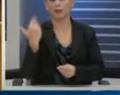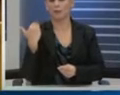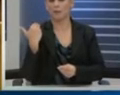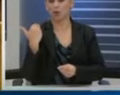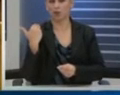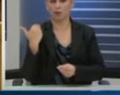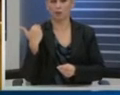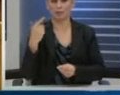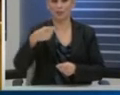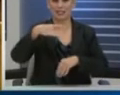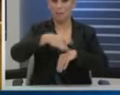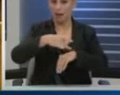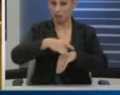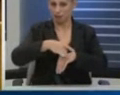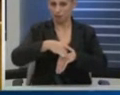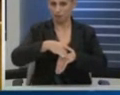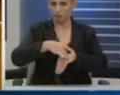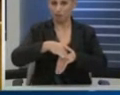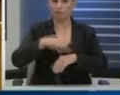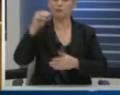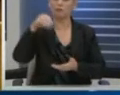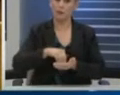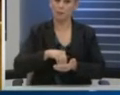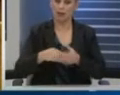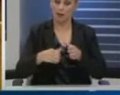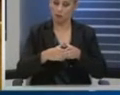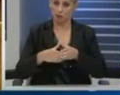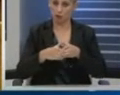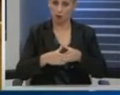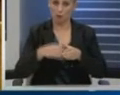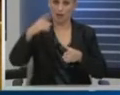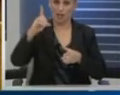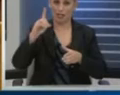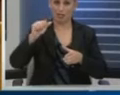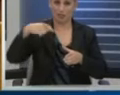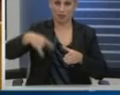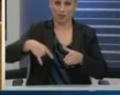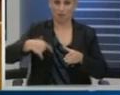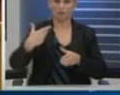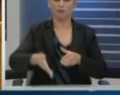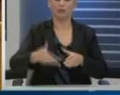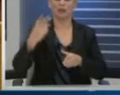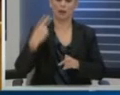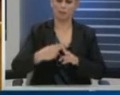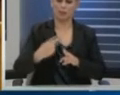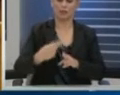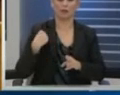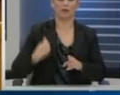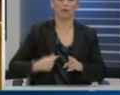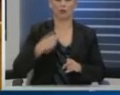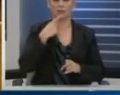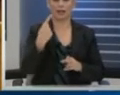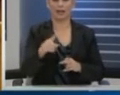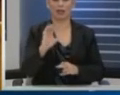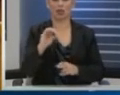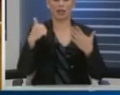ότι πριν από λίγο καιρό, στην Πάτρα, πάλι η παράταξη της ΔΑΠ βγήκε και υποστήριξε δημοσίως